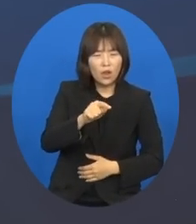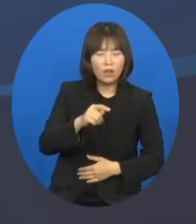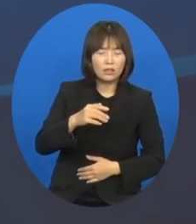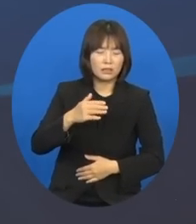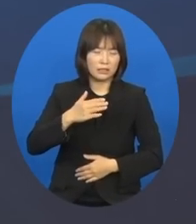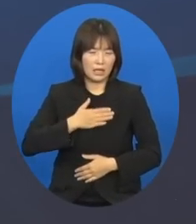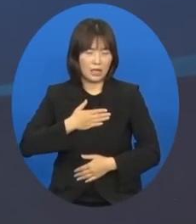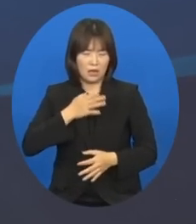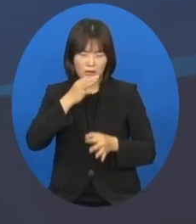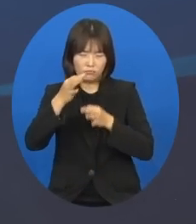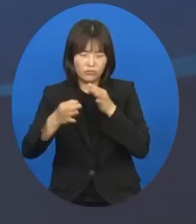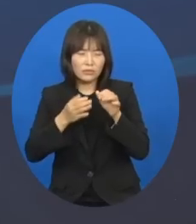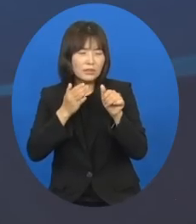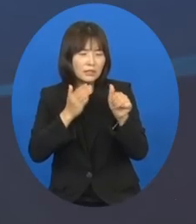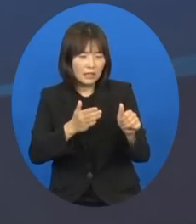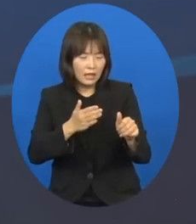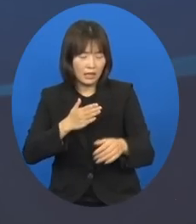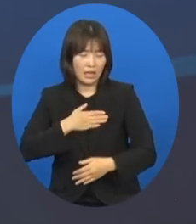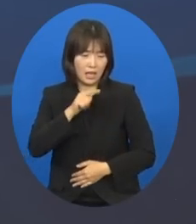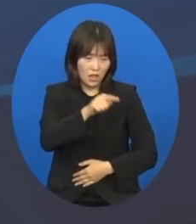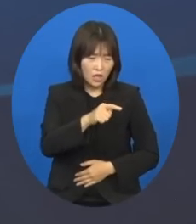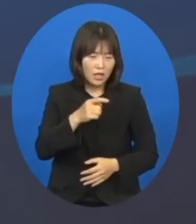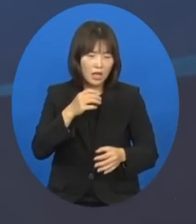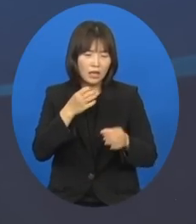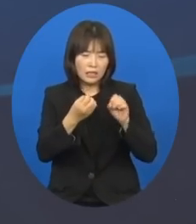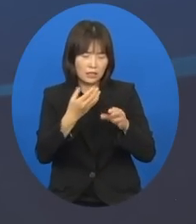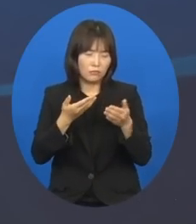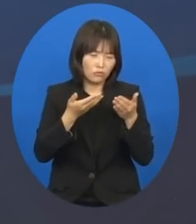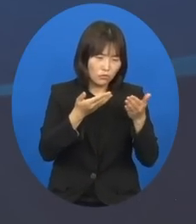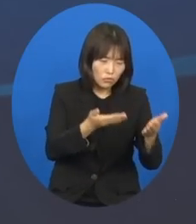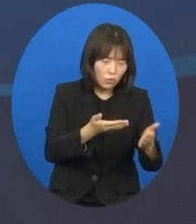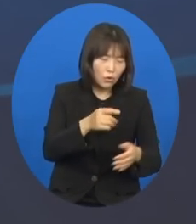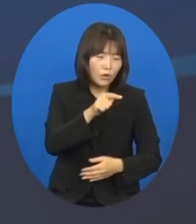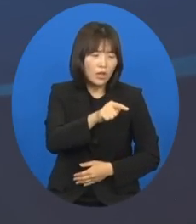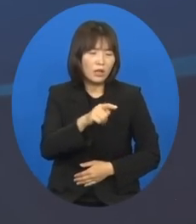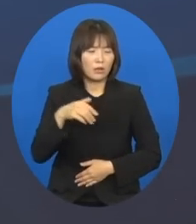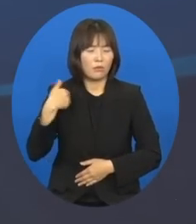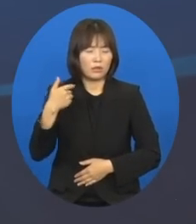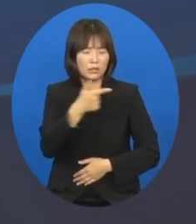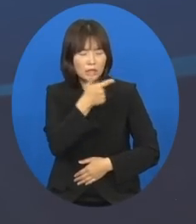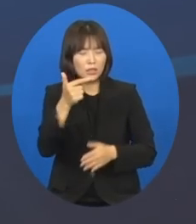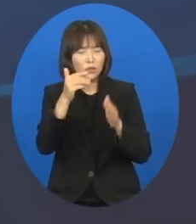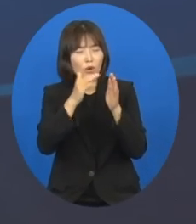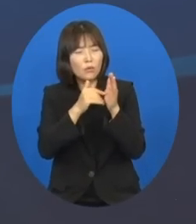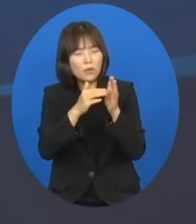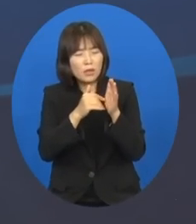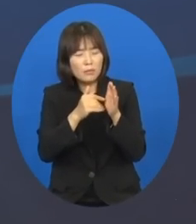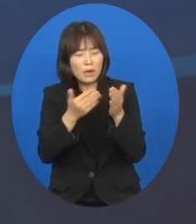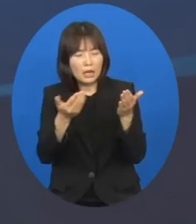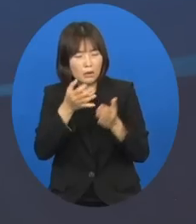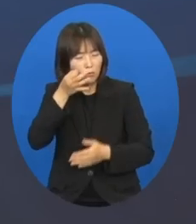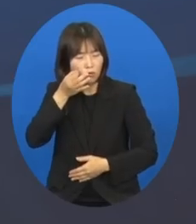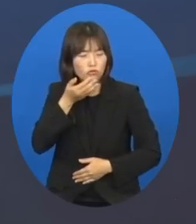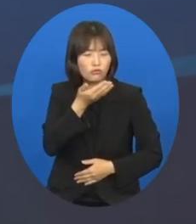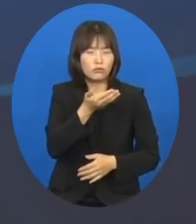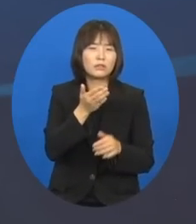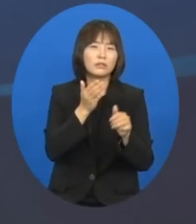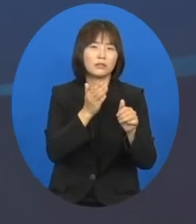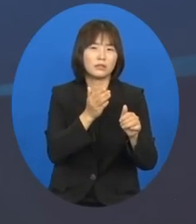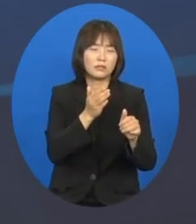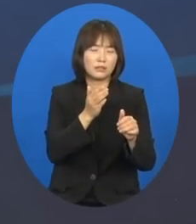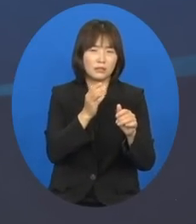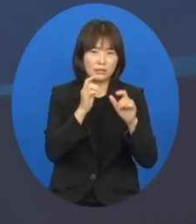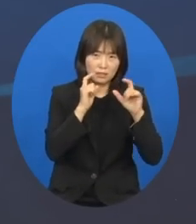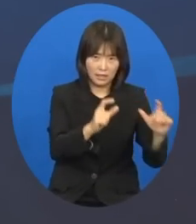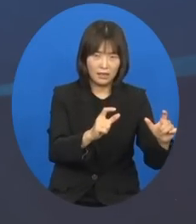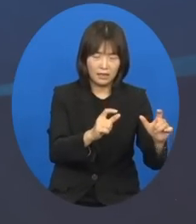부르짖으라 내가 내게 응답하겠고 내가 알지 못하는 크고 비밀한 일을 보이리라 하나님 앞에